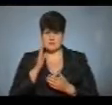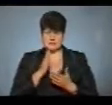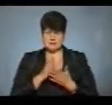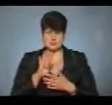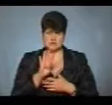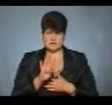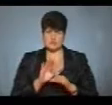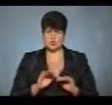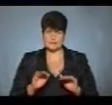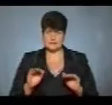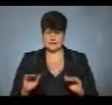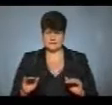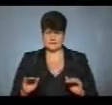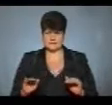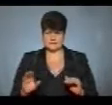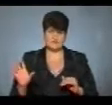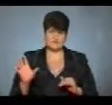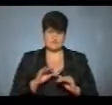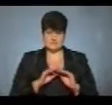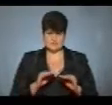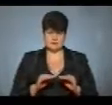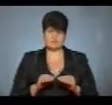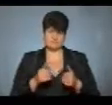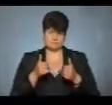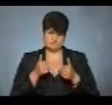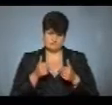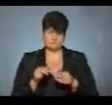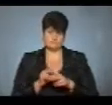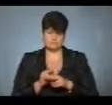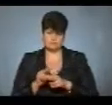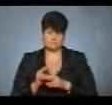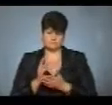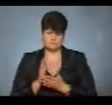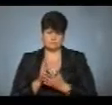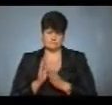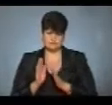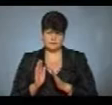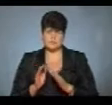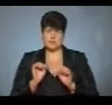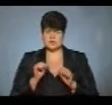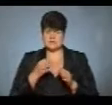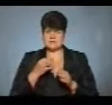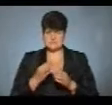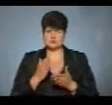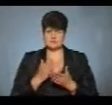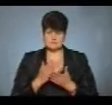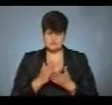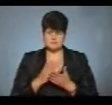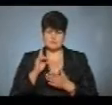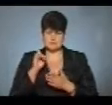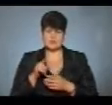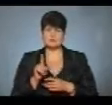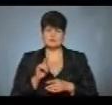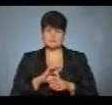4 дітей. Всі діти з позитивною динамікою. Можемо вже сказати, що маємо збудника, який викликав